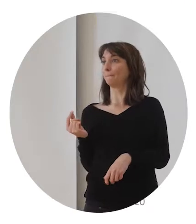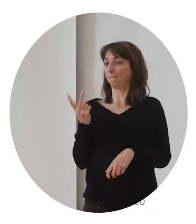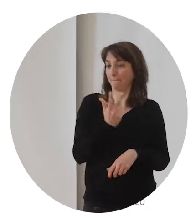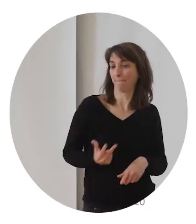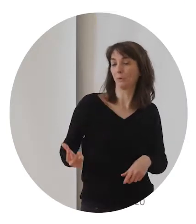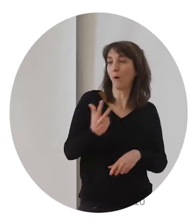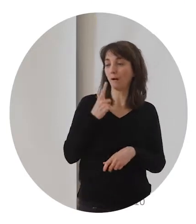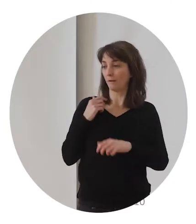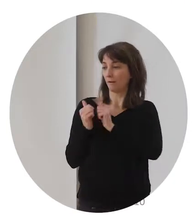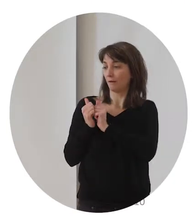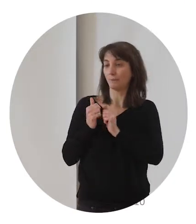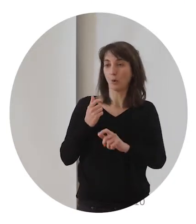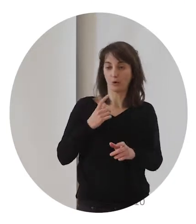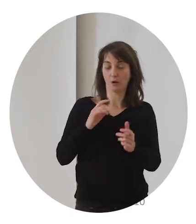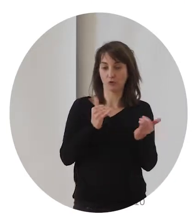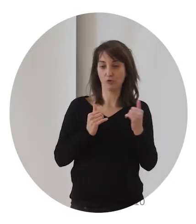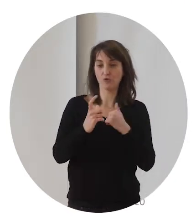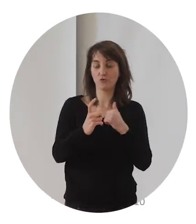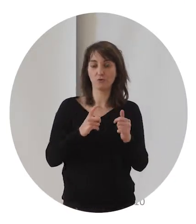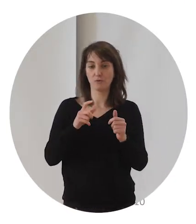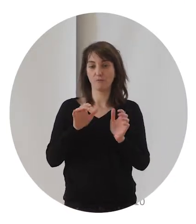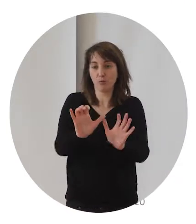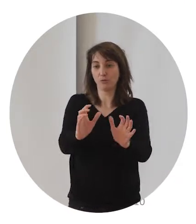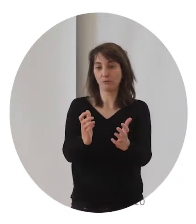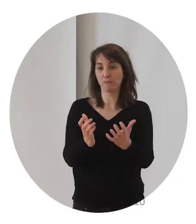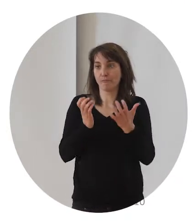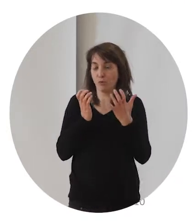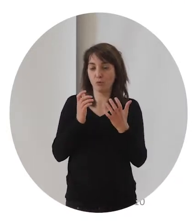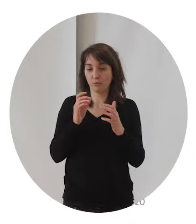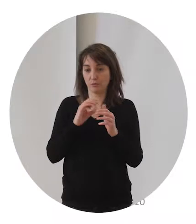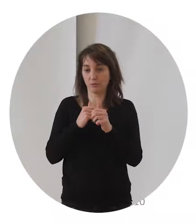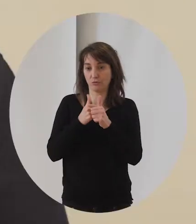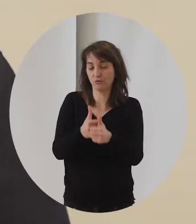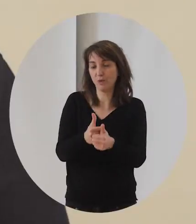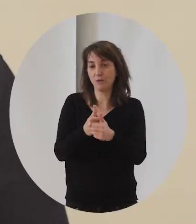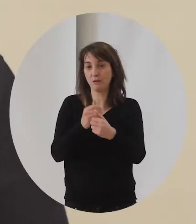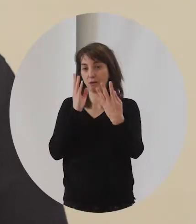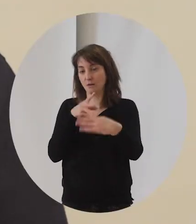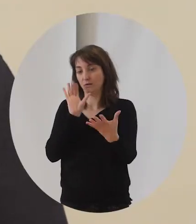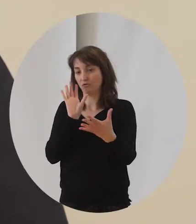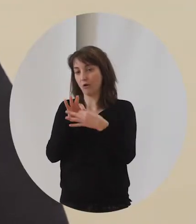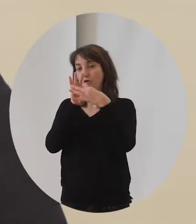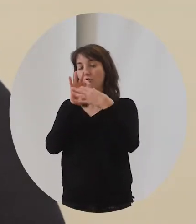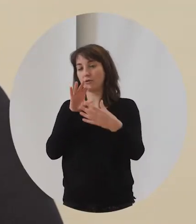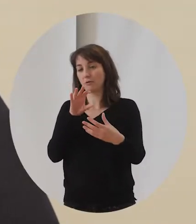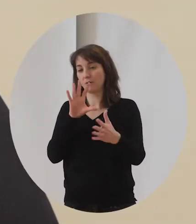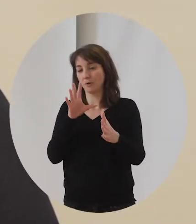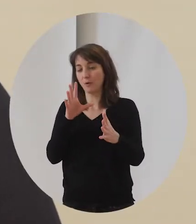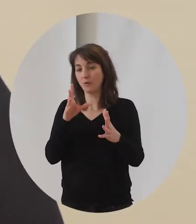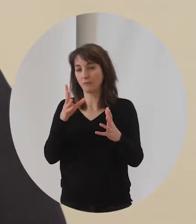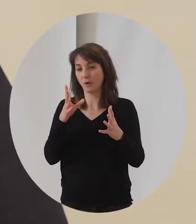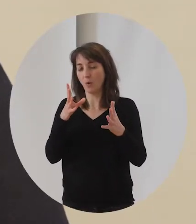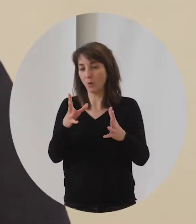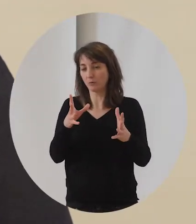travailler sur tous les jeux d'accordage à deux, de pousser, de repousser, de suivre l'autre, d'oser être tiré, d'oser